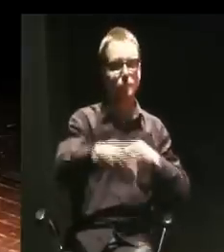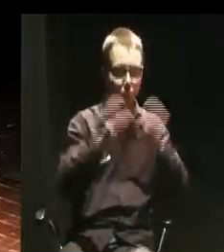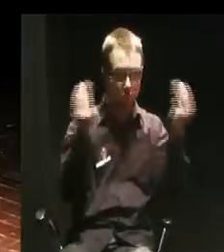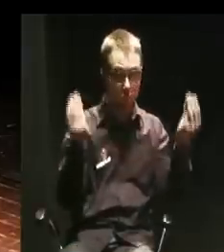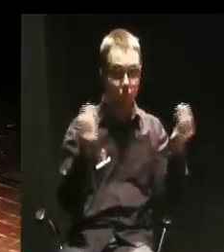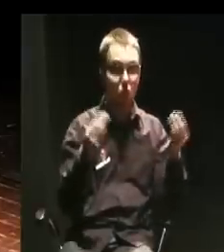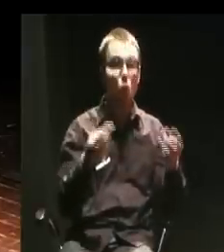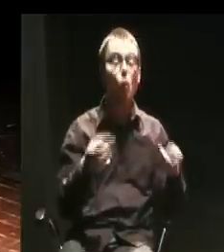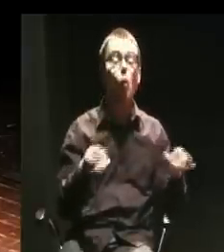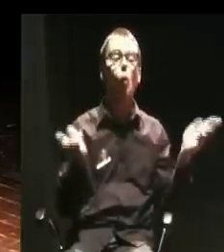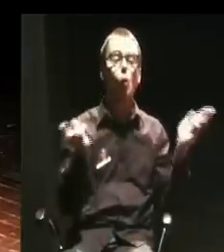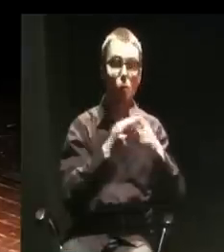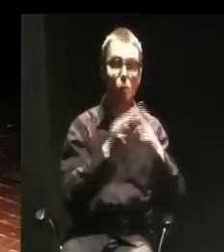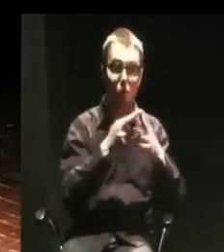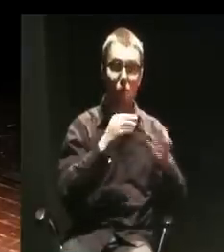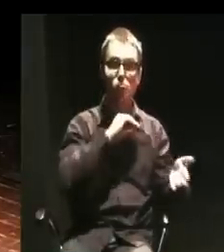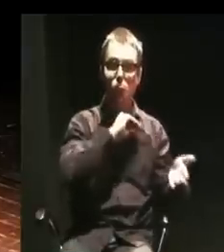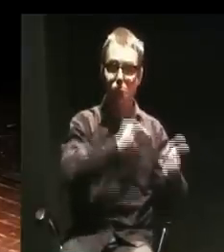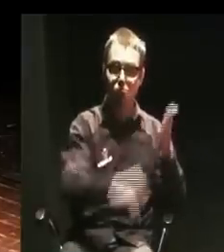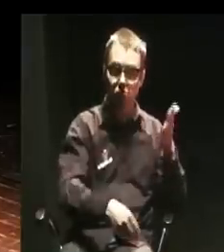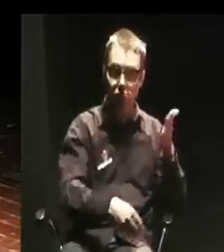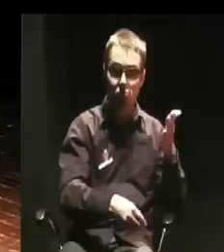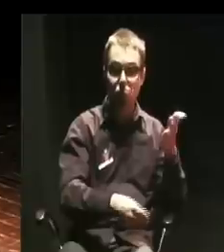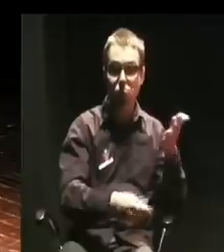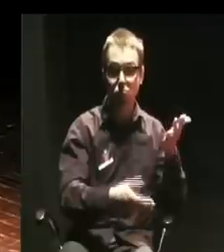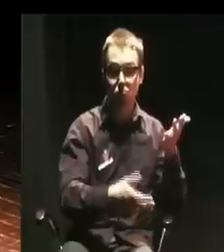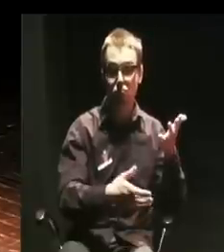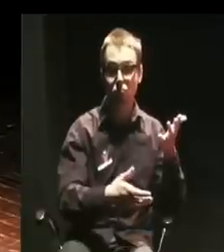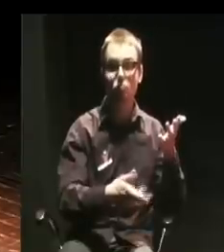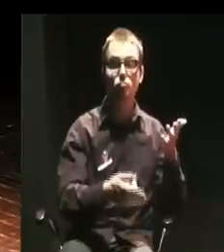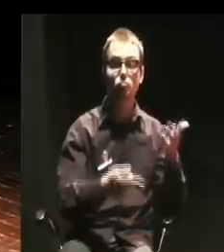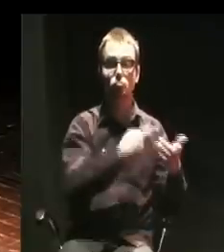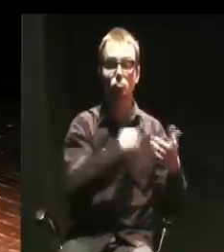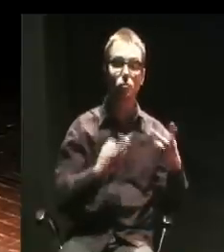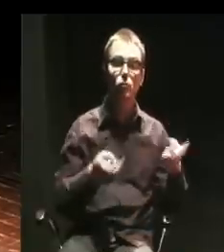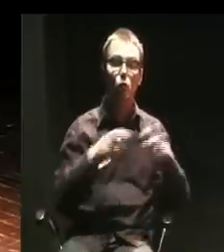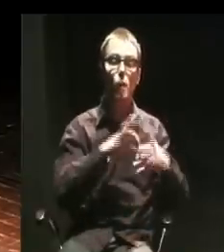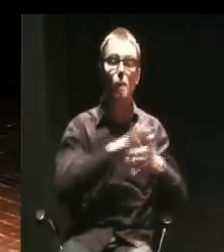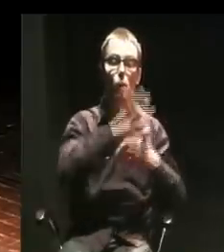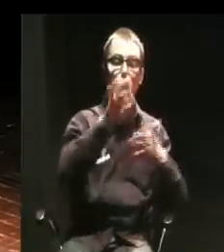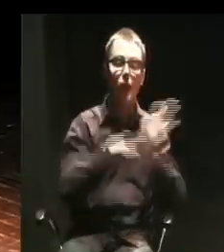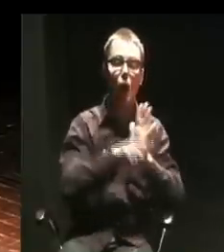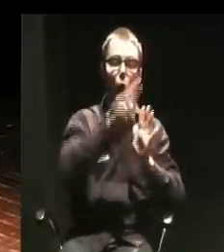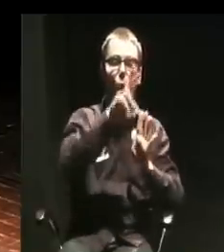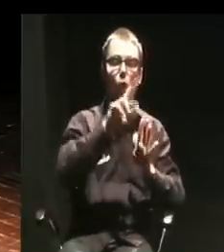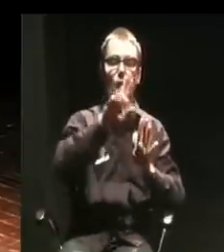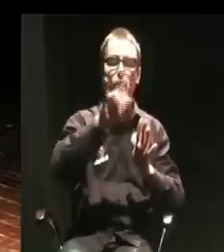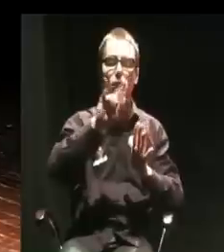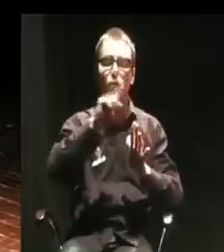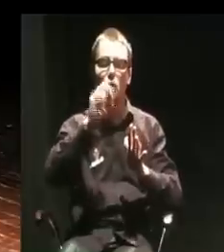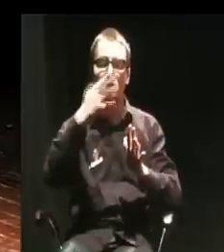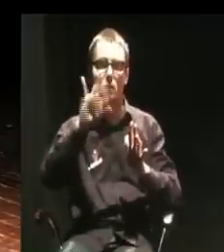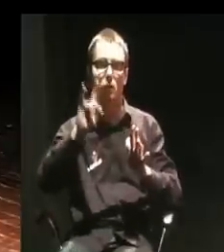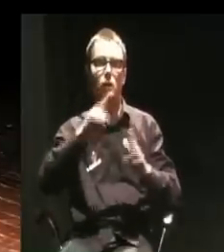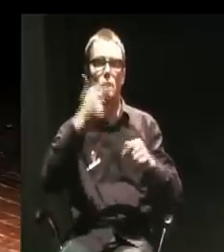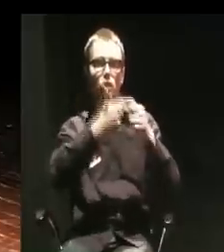jest wskrzeszana w życie. Jest pisany projekt do Horyzontu 2020, jest opisane pozostałe projekty, dzięki którym zaraz